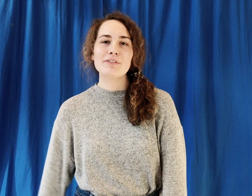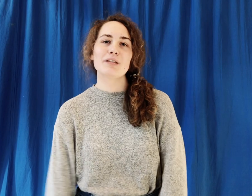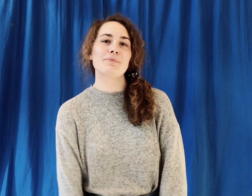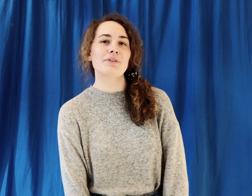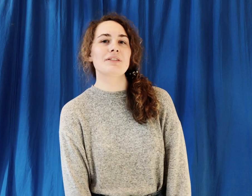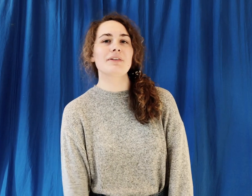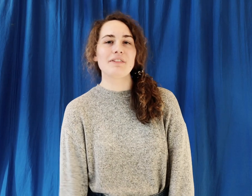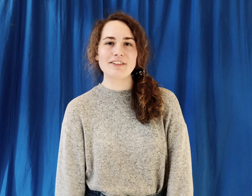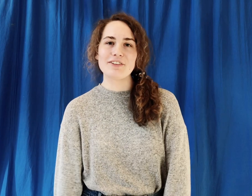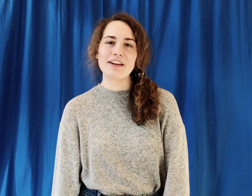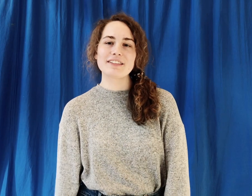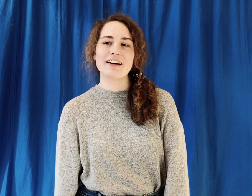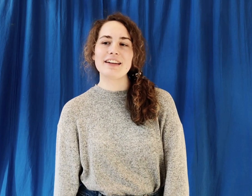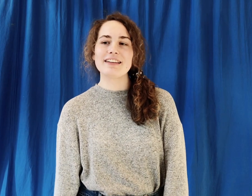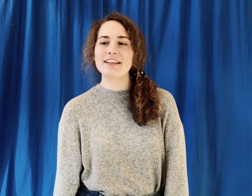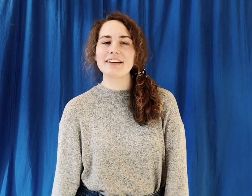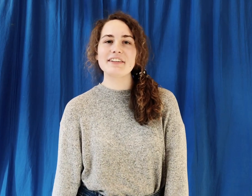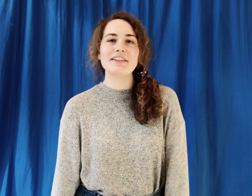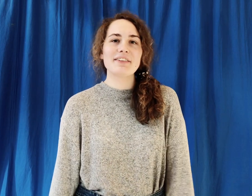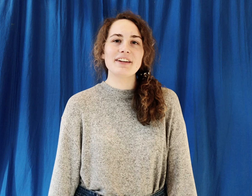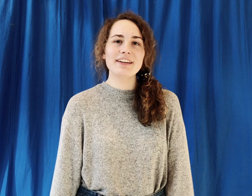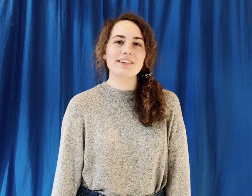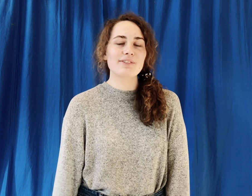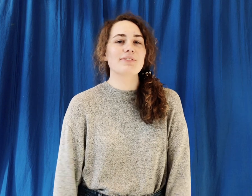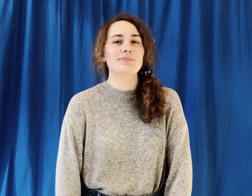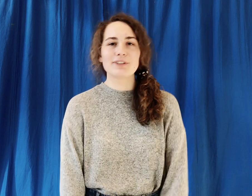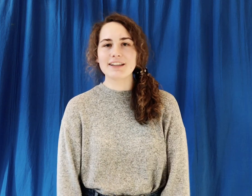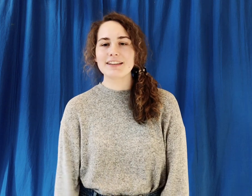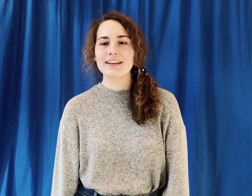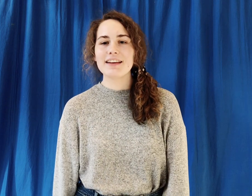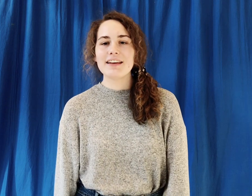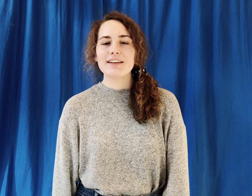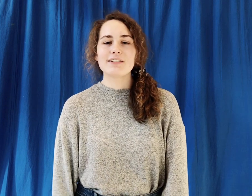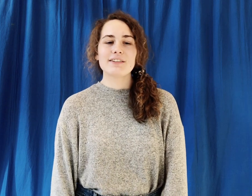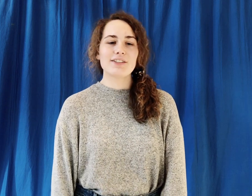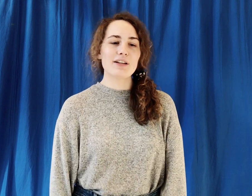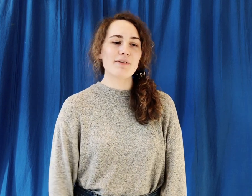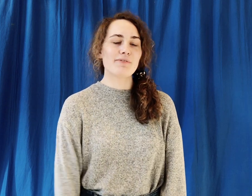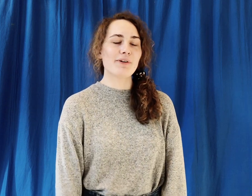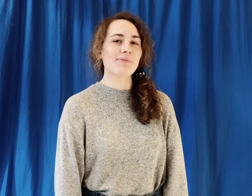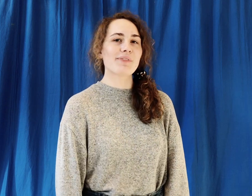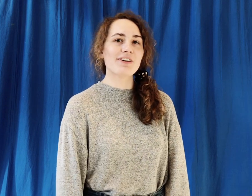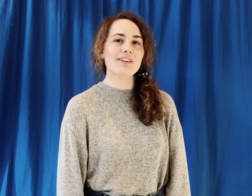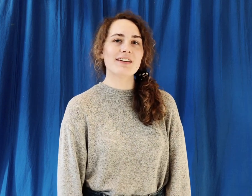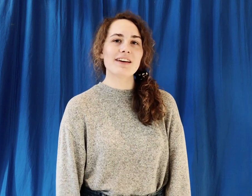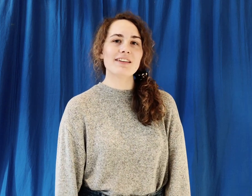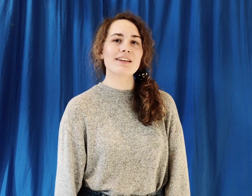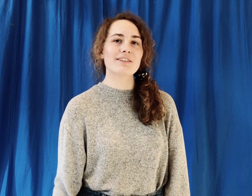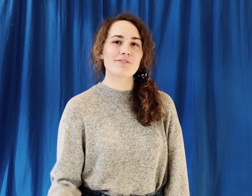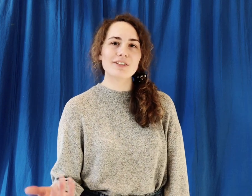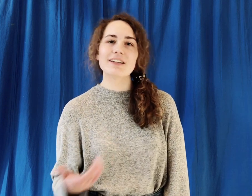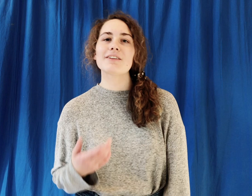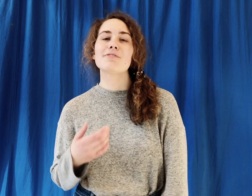Ich finde das bewundernswert, was Gott alles kann. Er sagt, es werde Licht und es wird Licht. Stell dir mal vor, Gott hat die